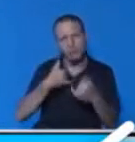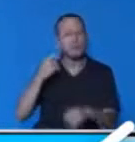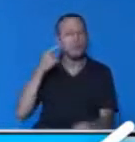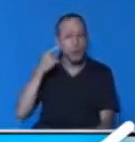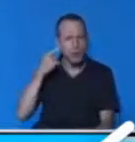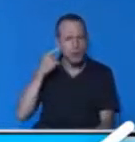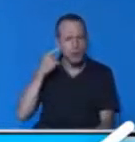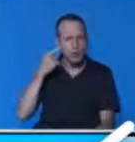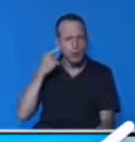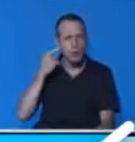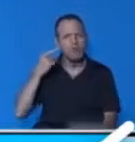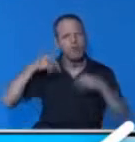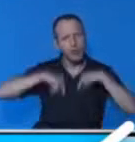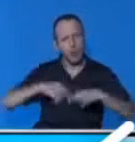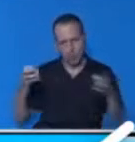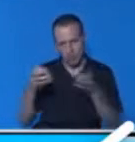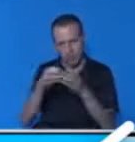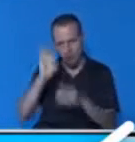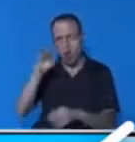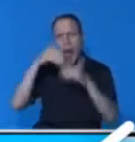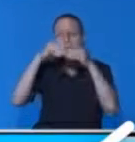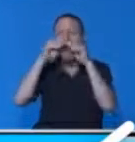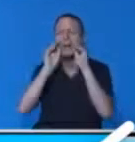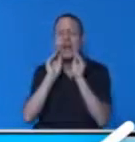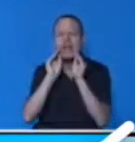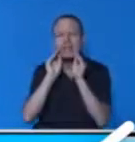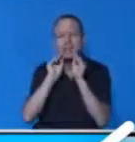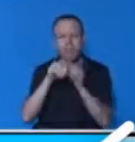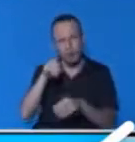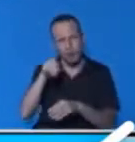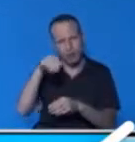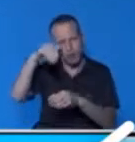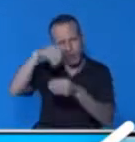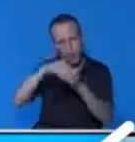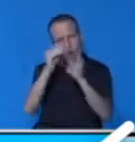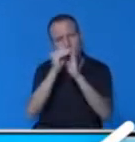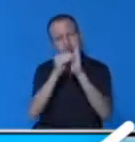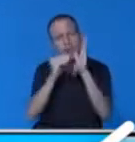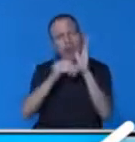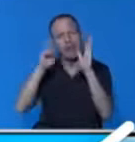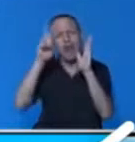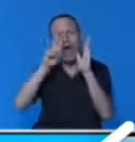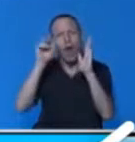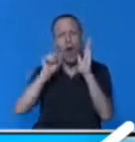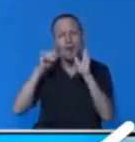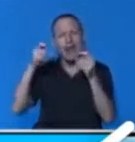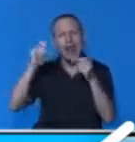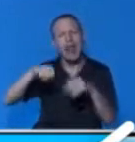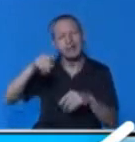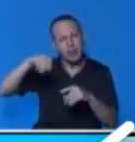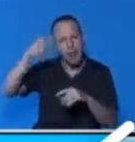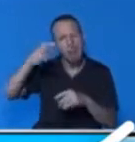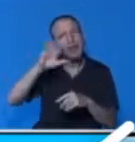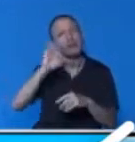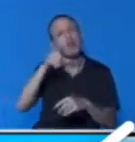שמענו מיושב ראש המפלגה שלך, אמיר פרץ, שאתם בתוך רשימת כחול לבן לכנסת הבאה, בין